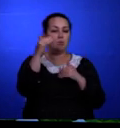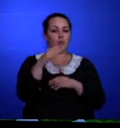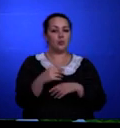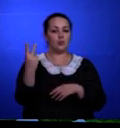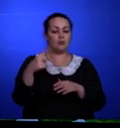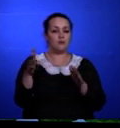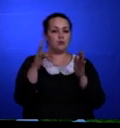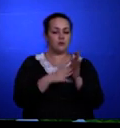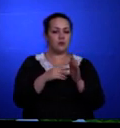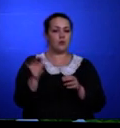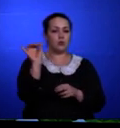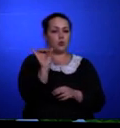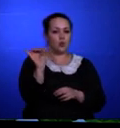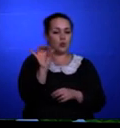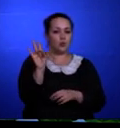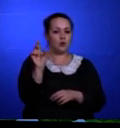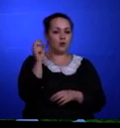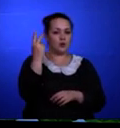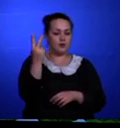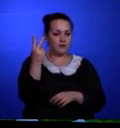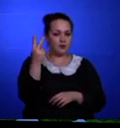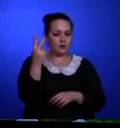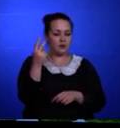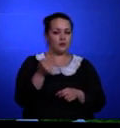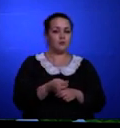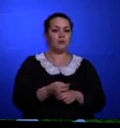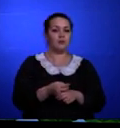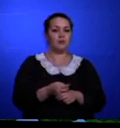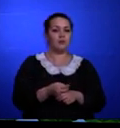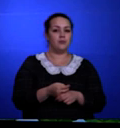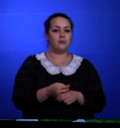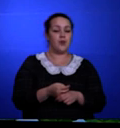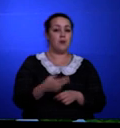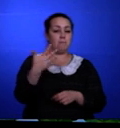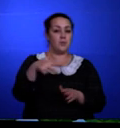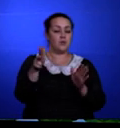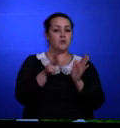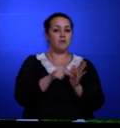29 умножить на 2 58 сантиметров